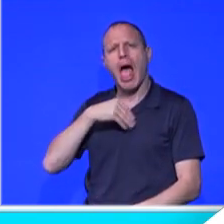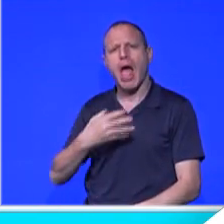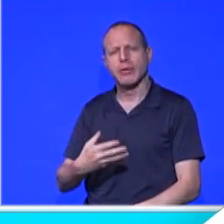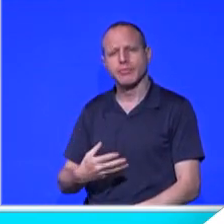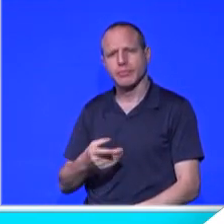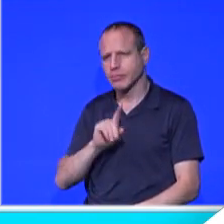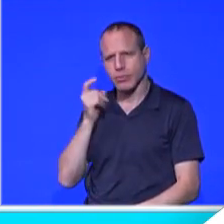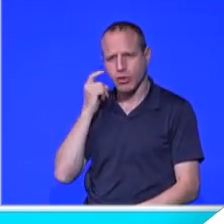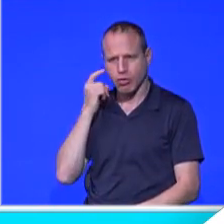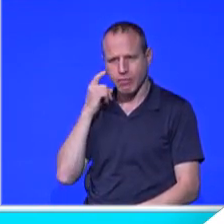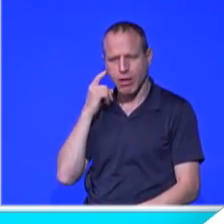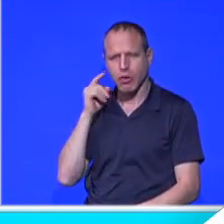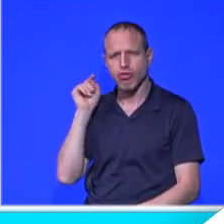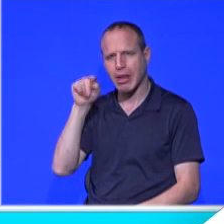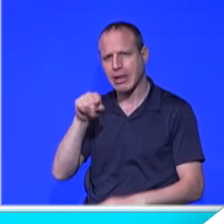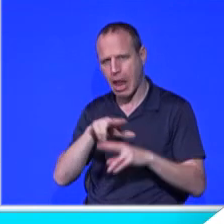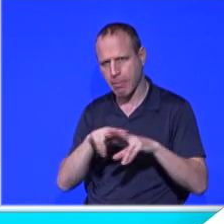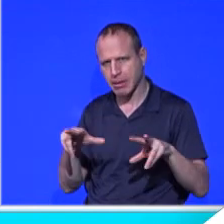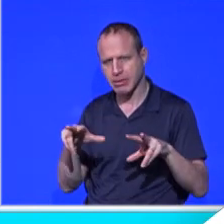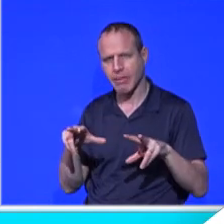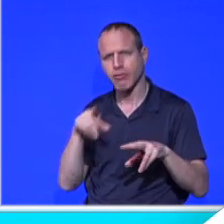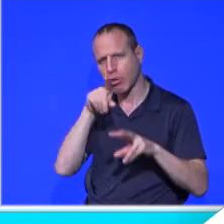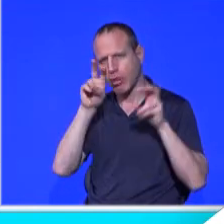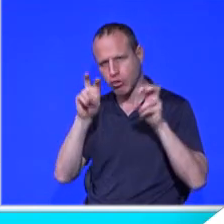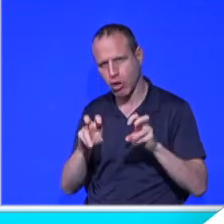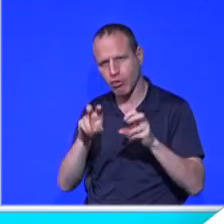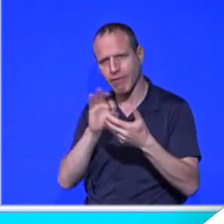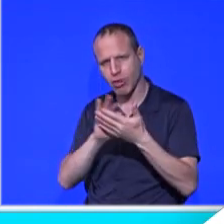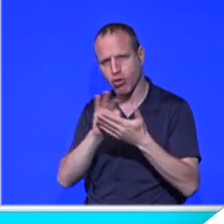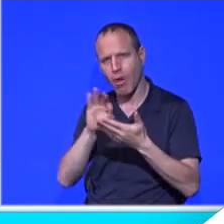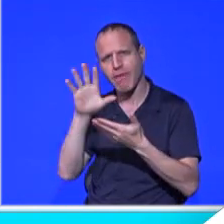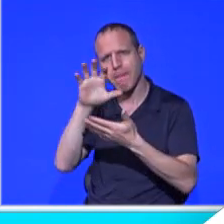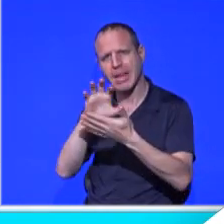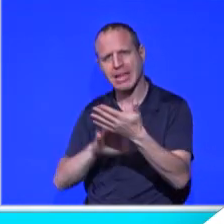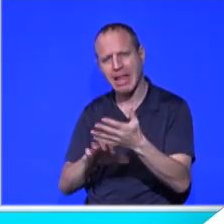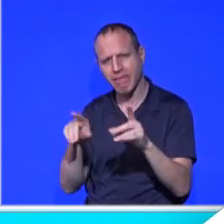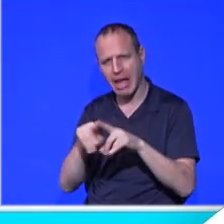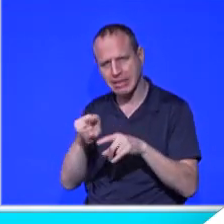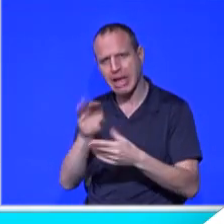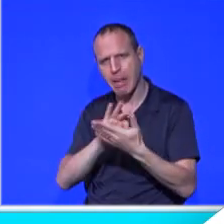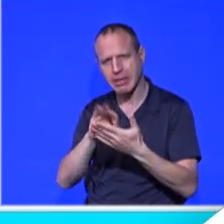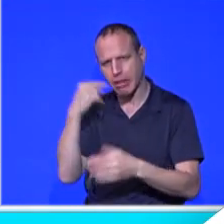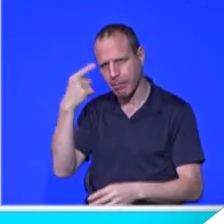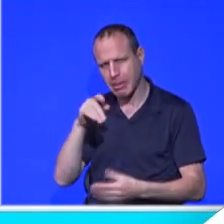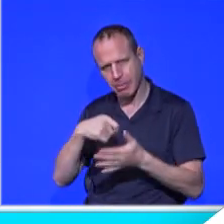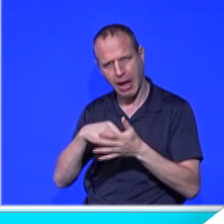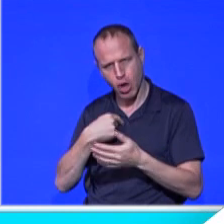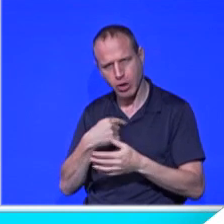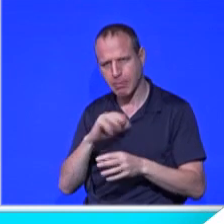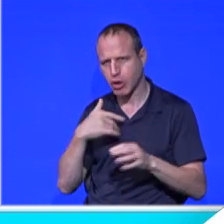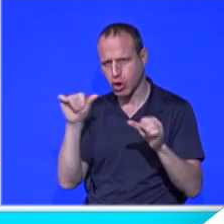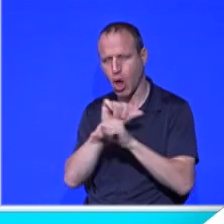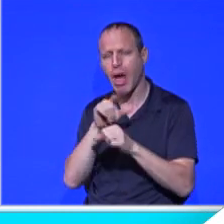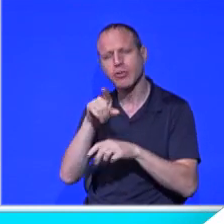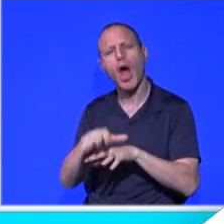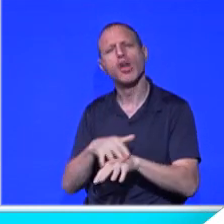לא חשבת שאתה תגיע למצב שבו אתה תתיישב ותכתוב מכתב כזה למשרד הפנים. תקן אותי אם אני טועה, זאת ההרגשה שלי